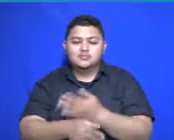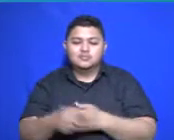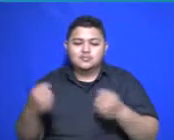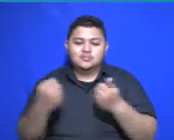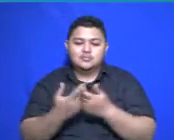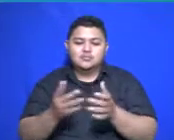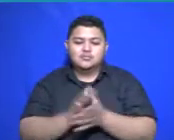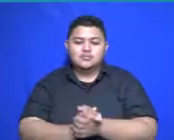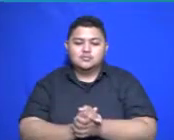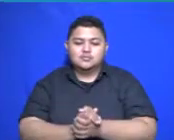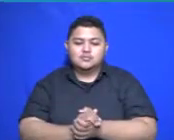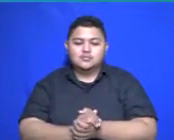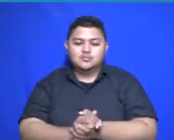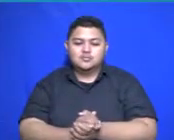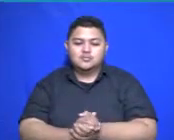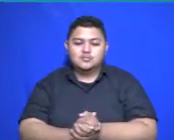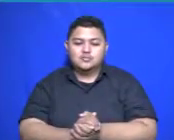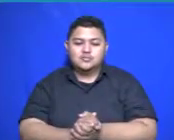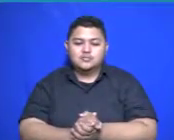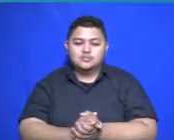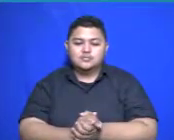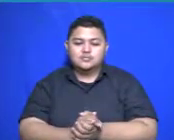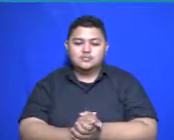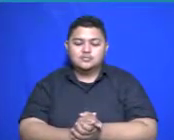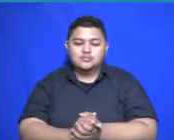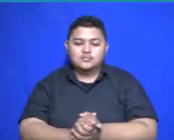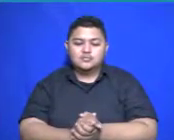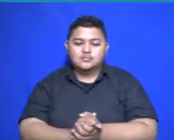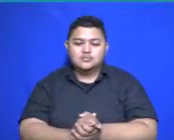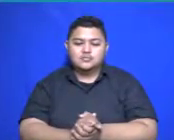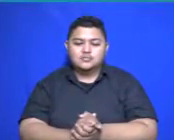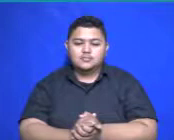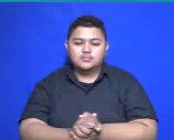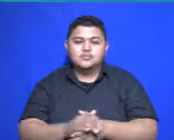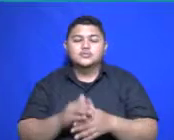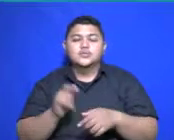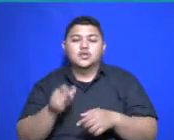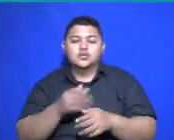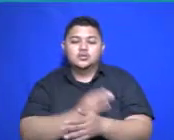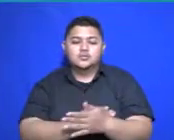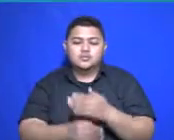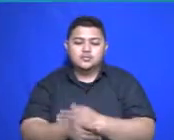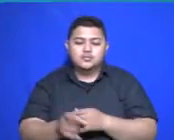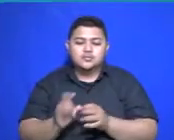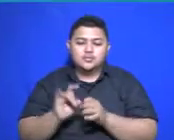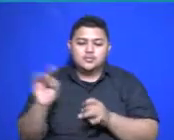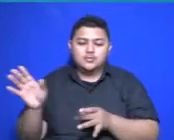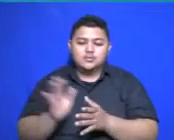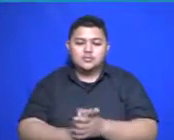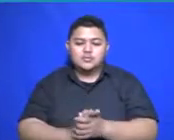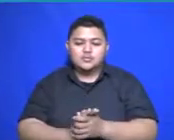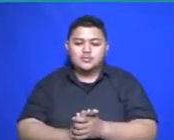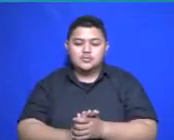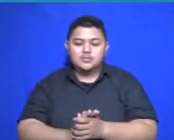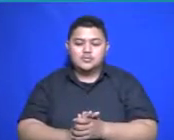Jadi 550 ribu itu apa yang sangat signifikan untuk kegiatan disabilitas. Terlepas dari itu semua, masih